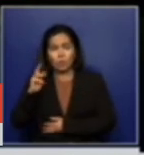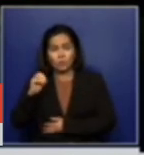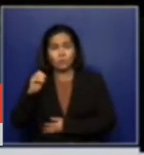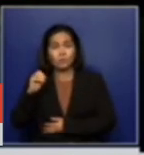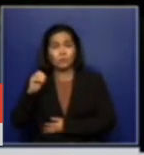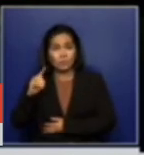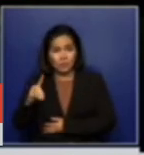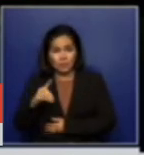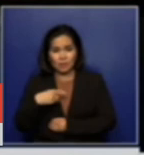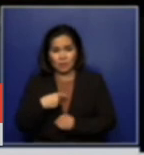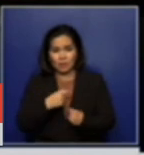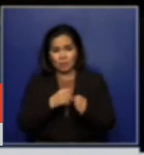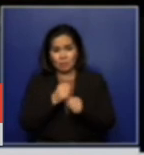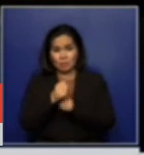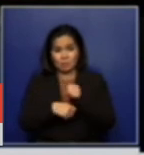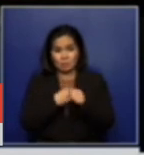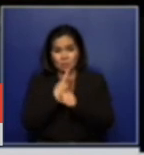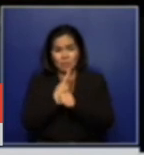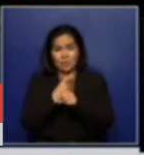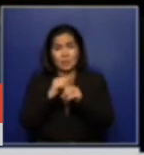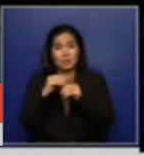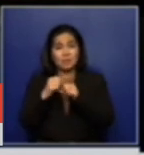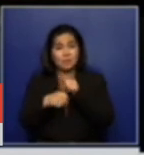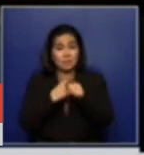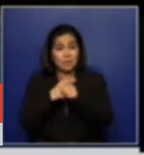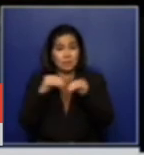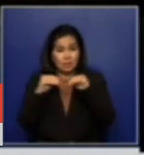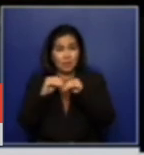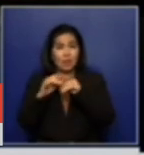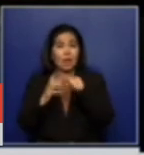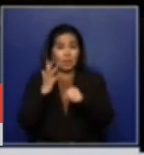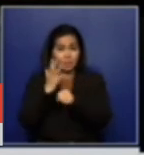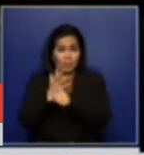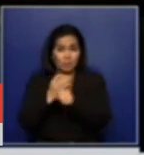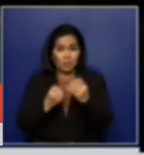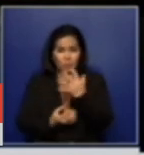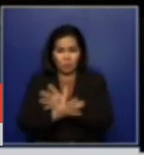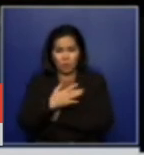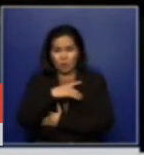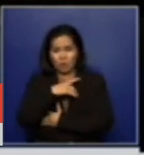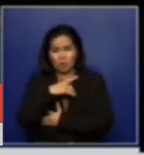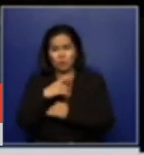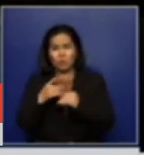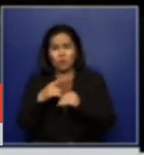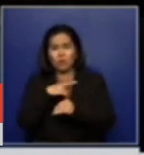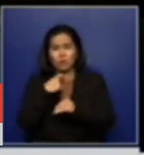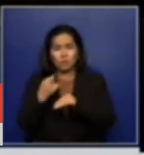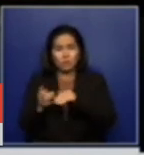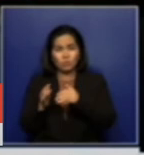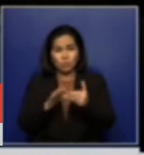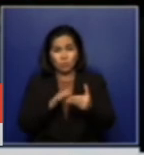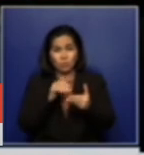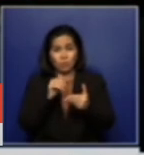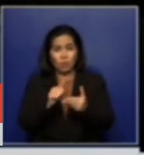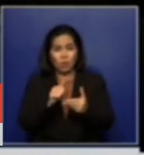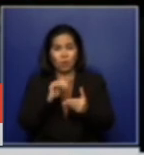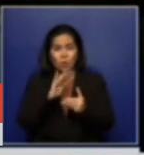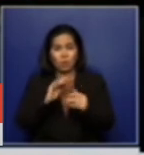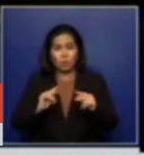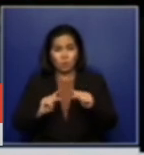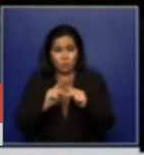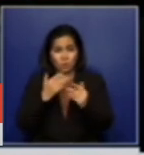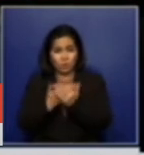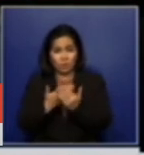าเกินกว่า5ปีเนี่ยโอกาสล้มละลายทางการคลังระยะสูงมากท่านประธานครับแต่ที่สำคัญถ้าคุณจัดเก็บไม่ได้นะครับมันจะล้มละ